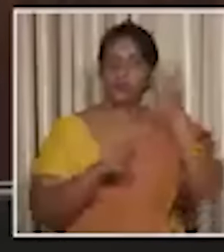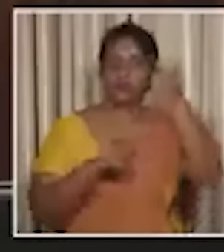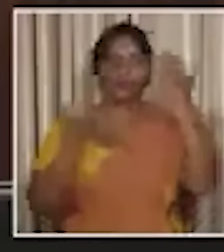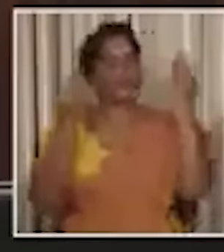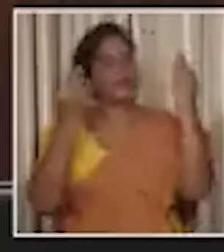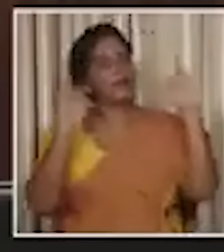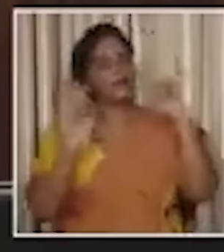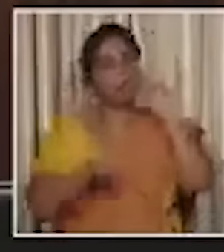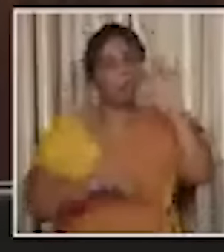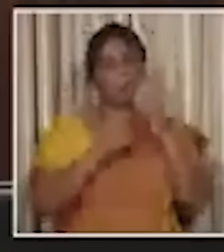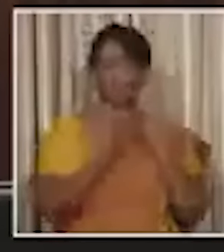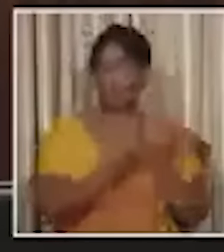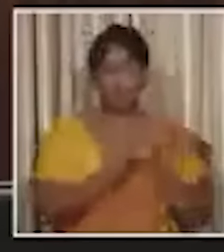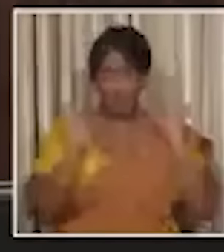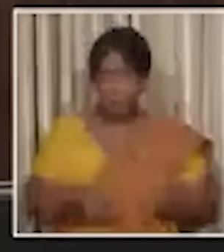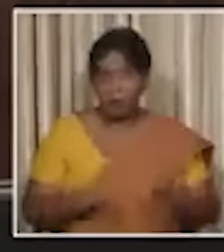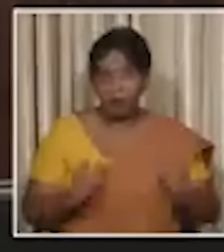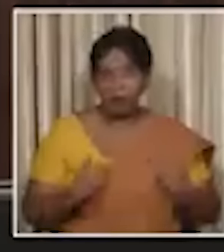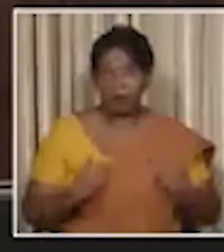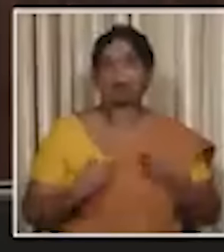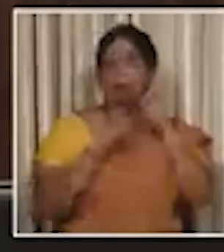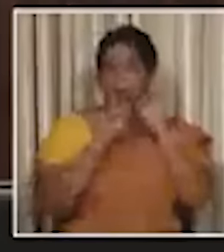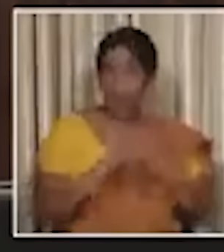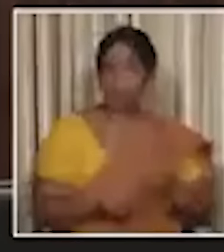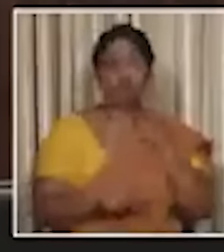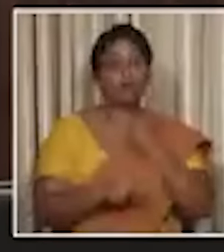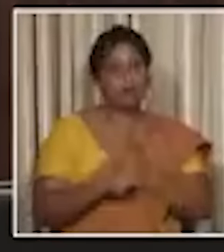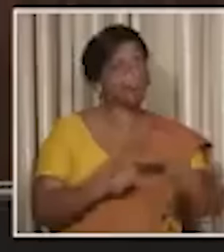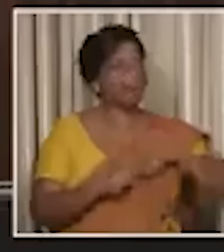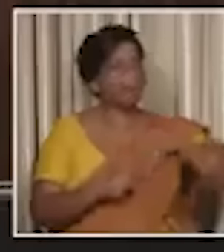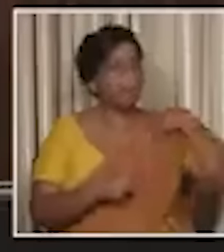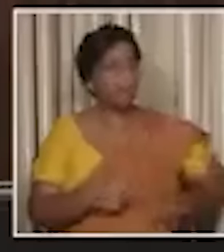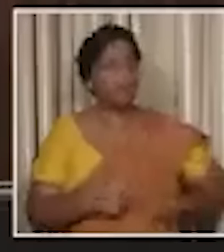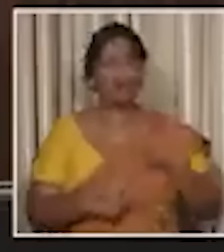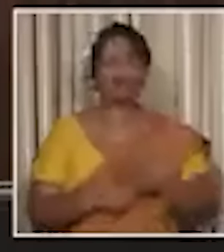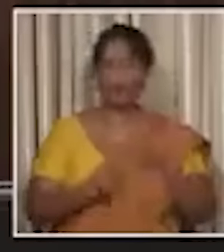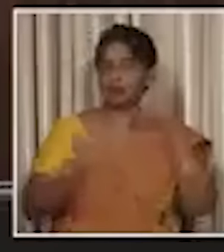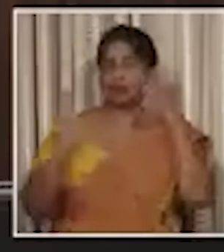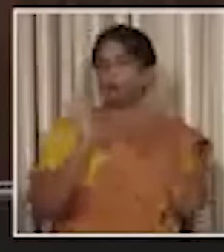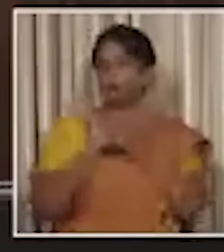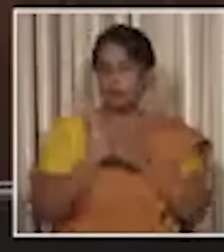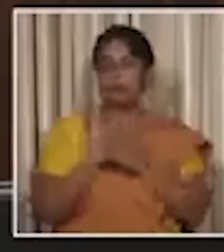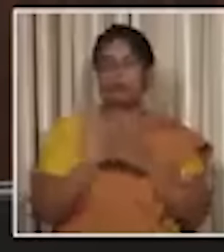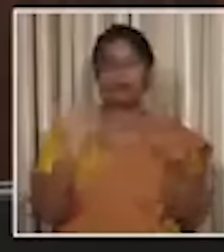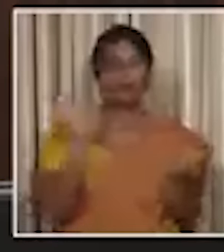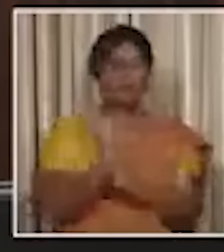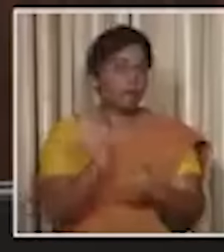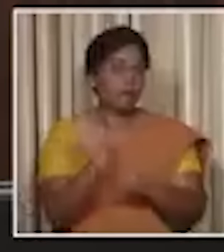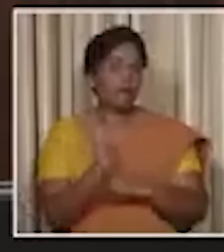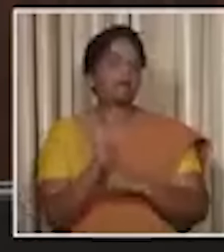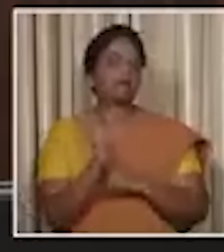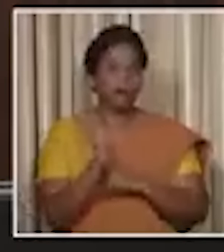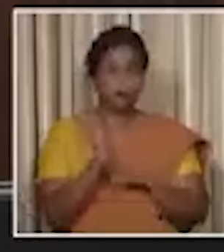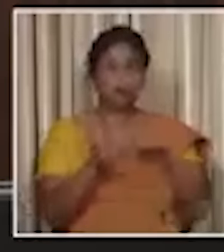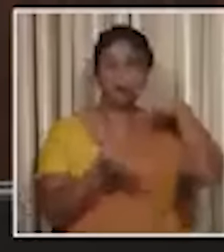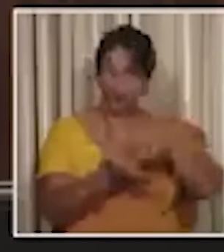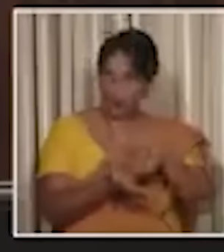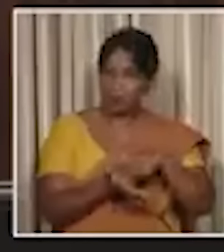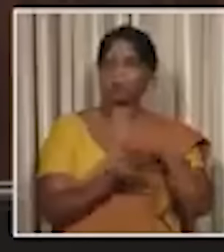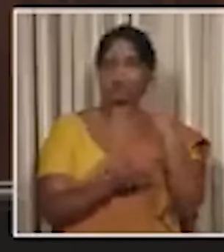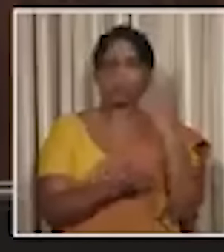வரவு செலவு திட்டத்தை நாங்கள் பாராளுமன்றத்தில் நிறைவேற்ற நாங்கள் எதிர்பார்க்கின்றோம். எனவே நாங்கள் எதிர்பார்ப்பது எமது நாட்டு பொருளாதார ரீதியாக, சமூக ரீதியாக, வாழ்க்கை